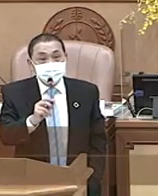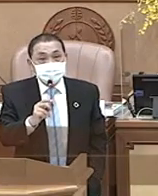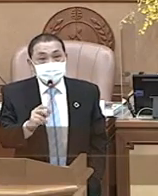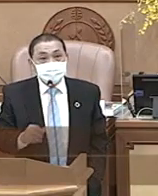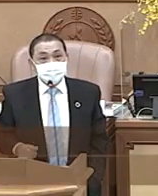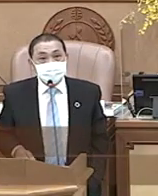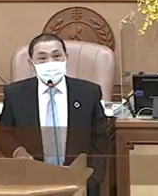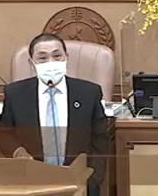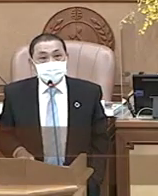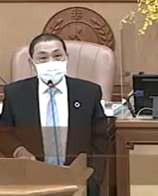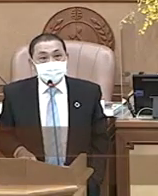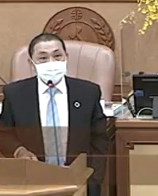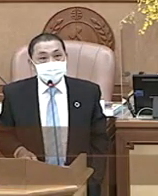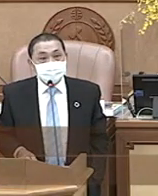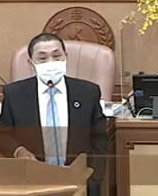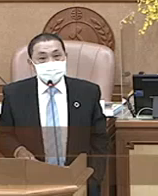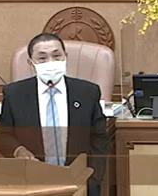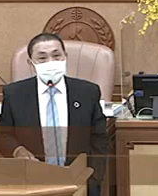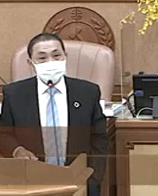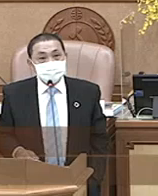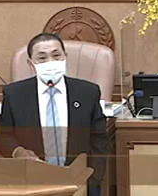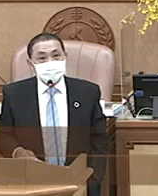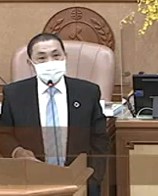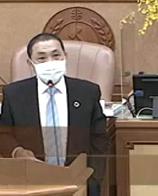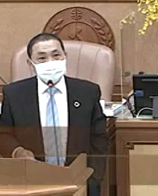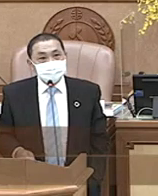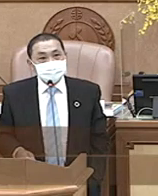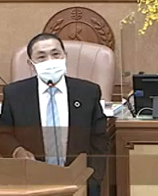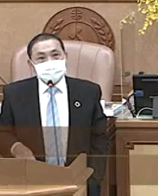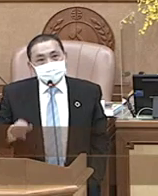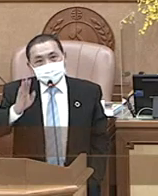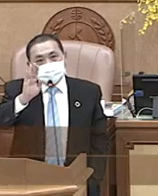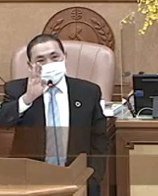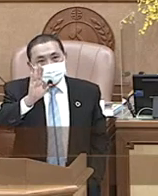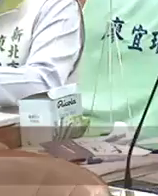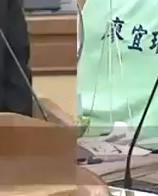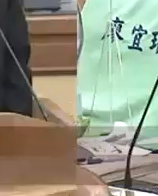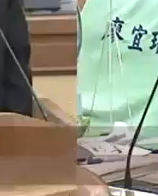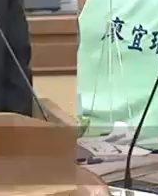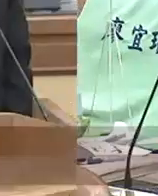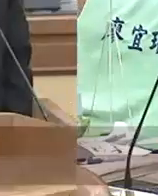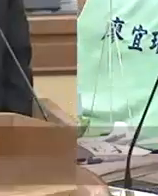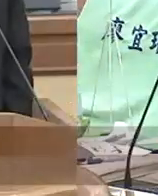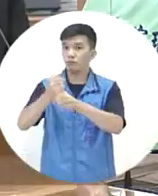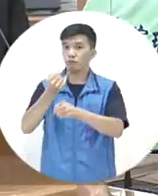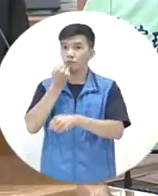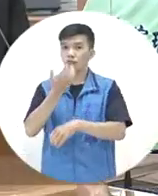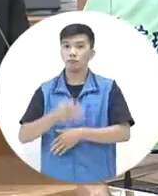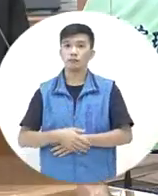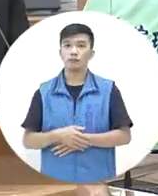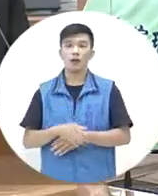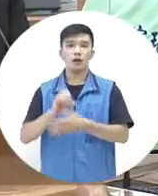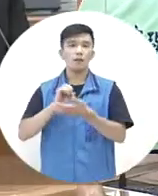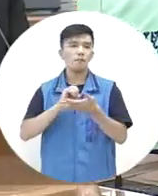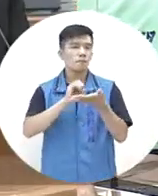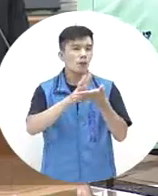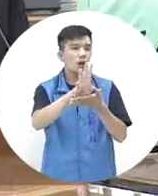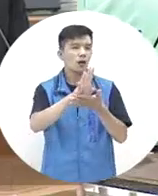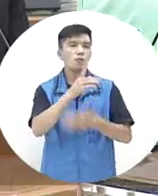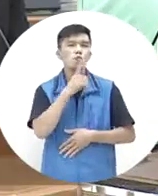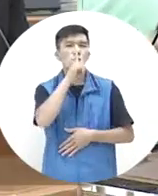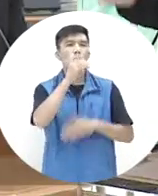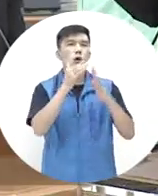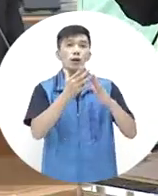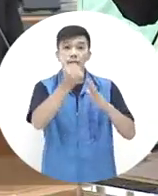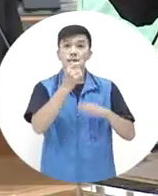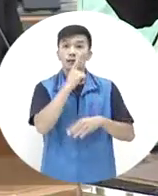六线谁来实现？侯友宜市长能够实现吗？ 我跟议员报告，不是一个市长实现， 我知